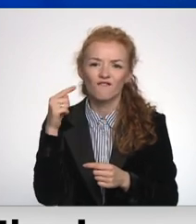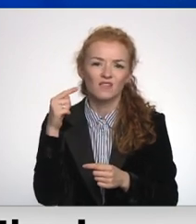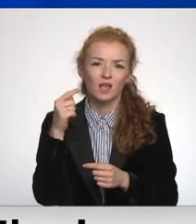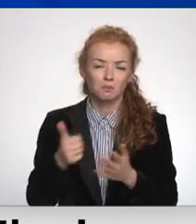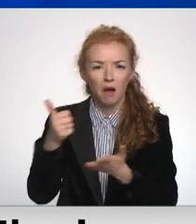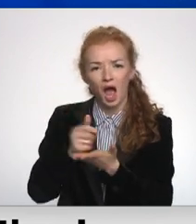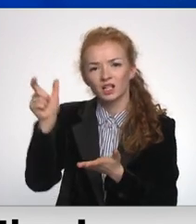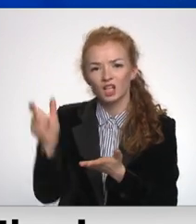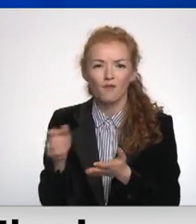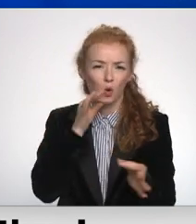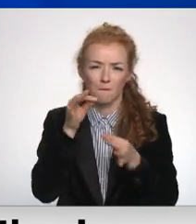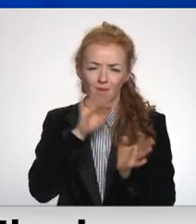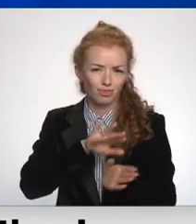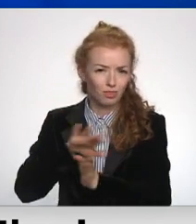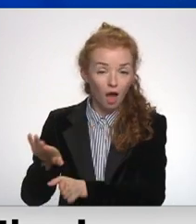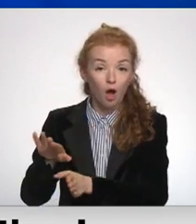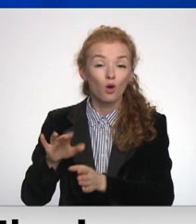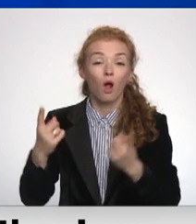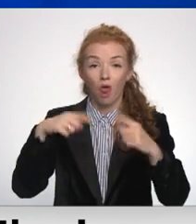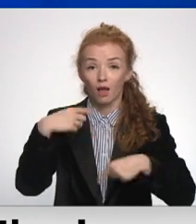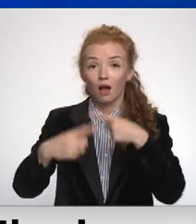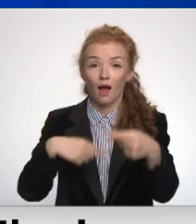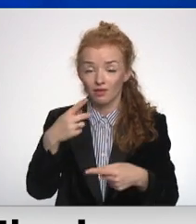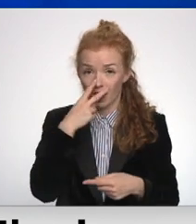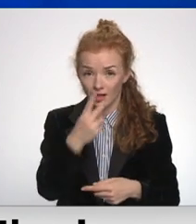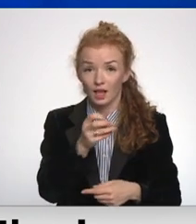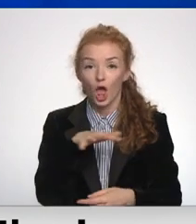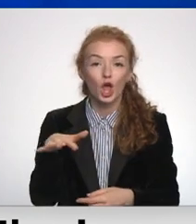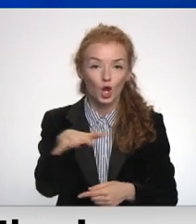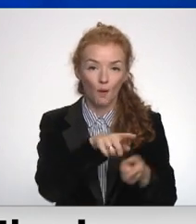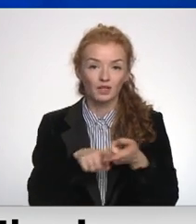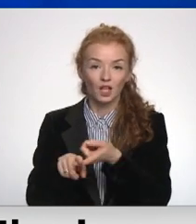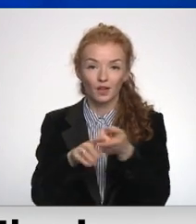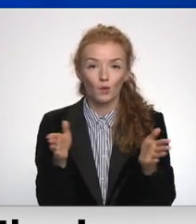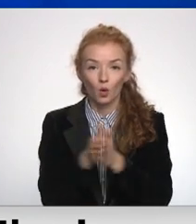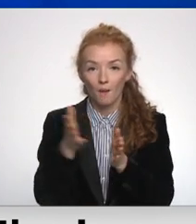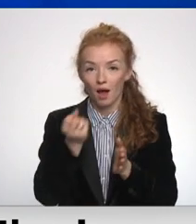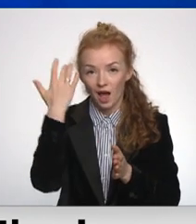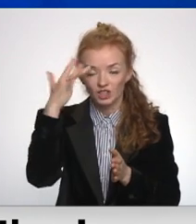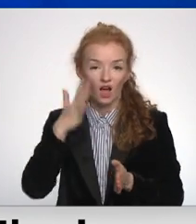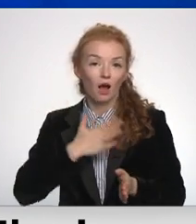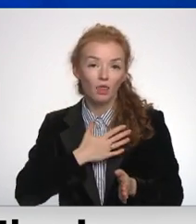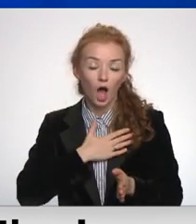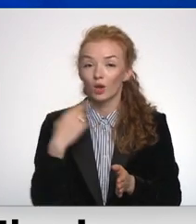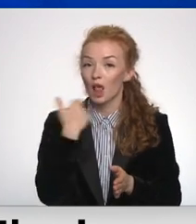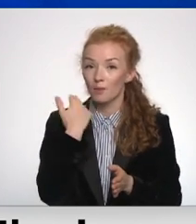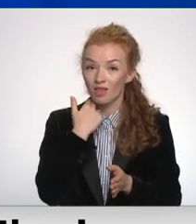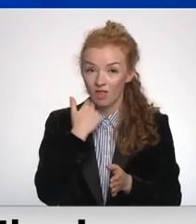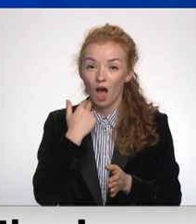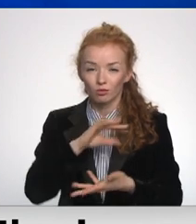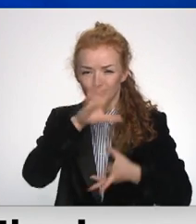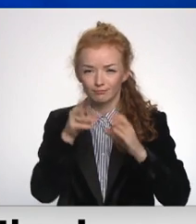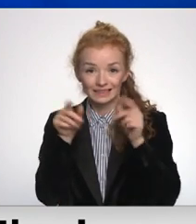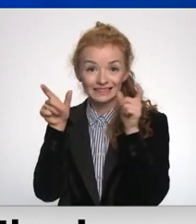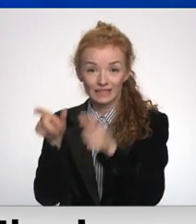kas apgalvo pretējo. Laika gaitā redzēsiet, ka Eiropas Savienības kopā ar ASV, Kanādu un Lielbritāniju ievies tajām